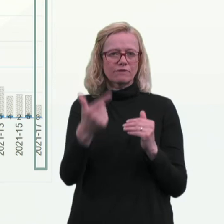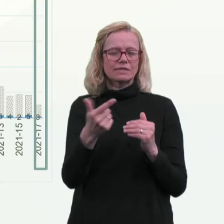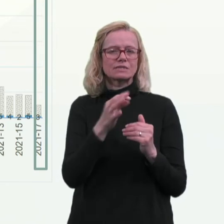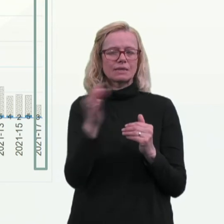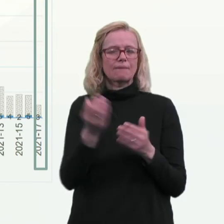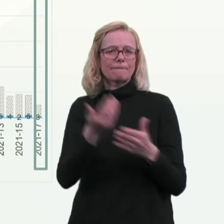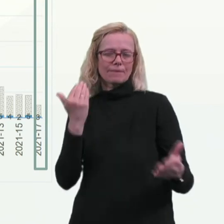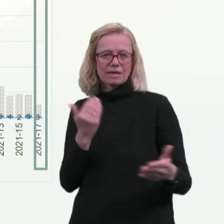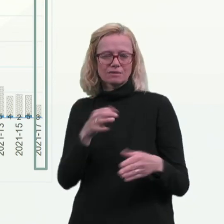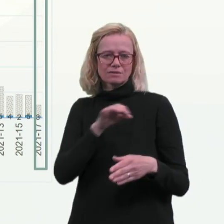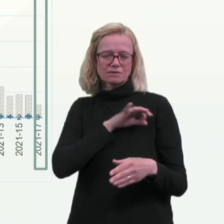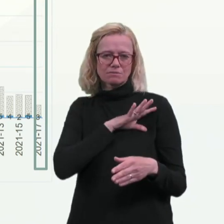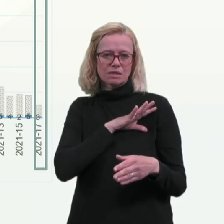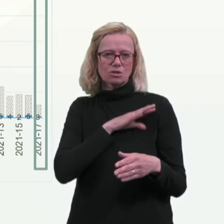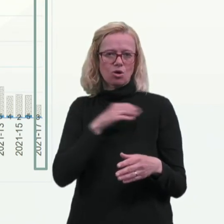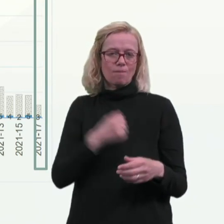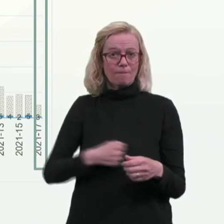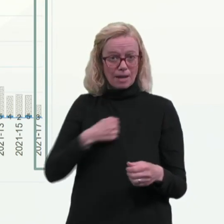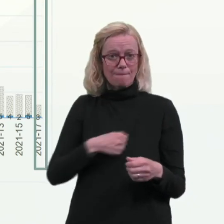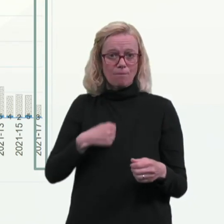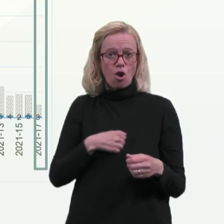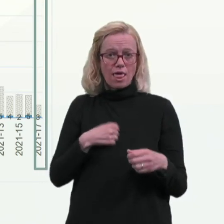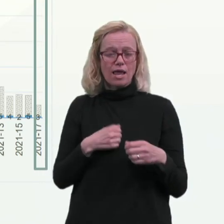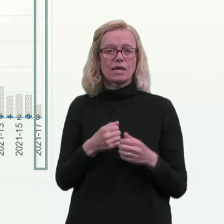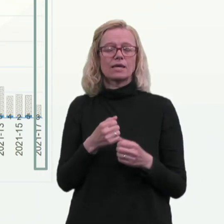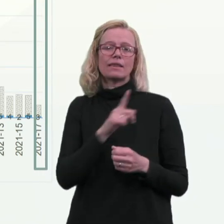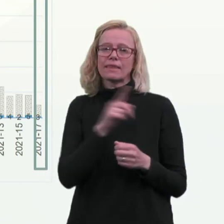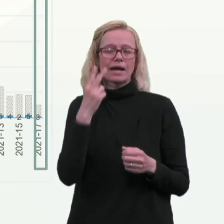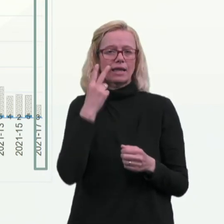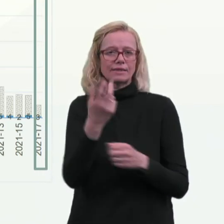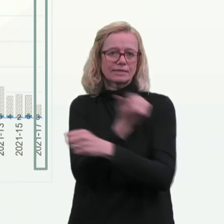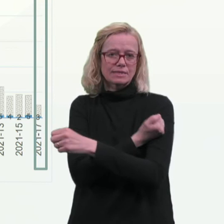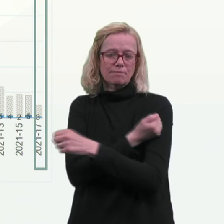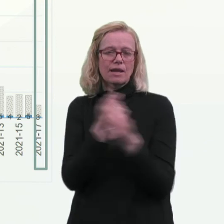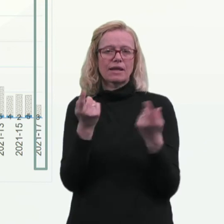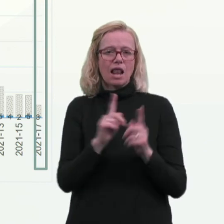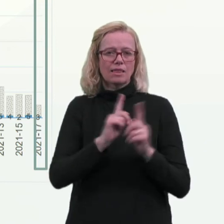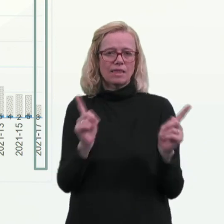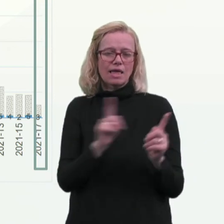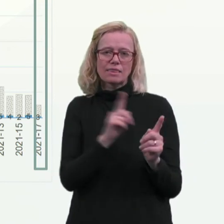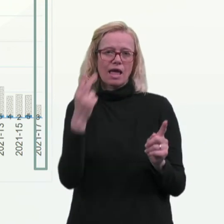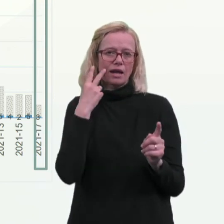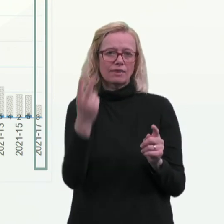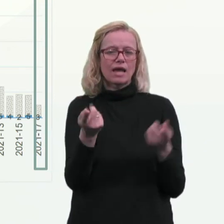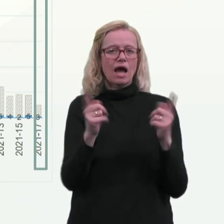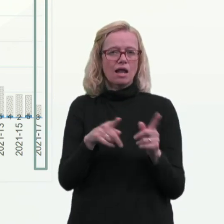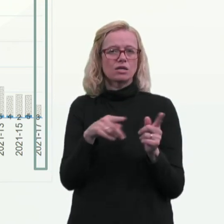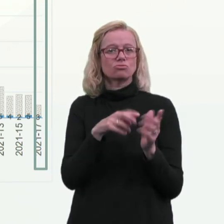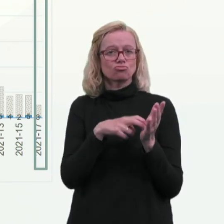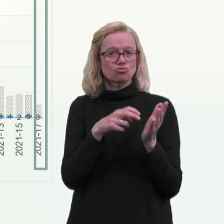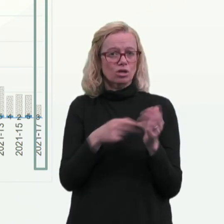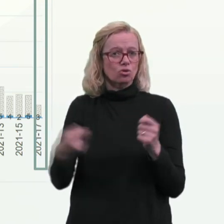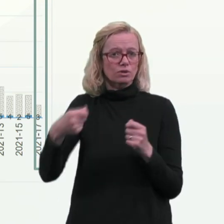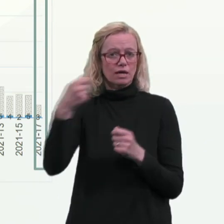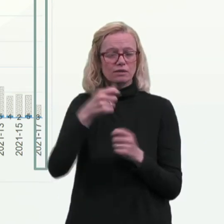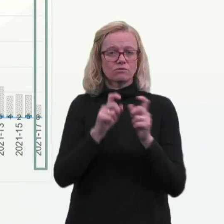smrtjo preboleli, ne glede na cepljenje ali ne in ne glede na to, ali so še dodatni vzroki,